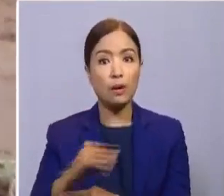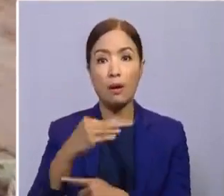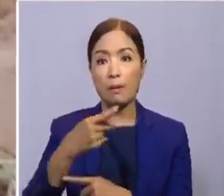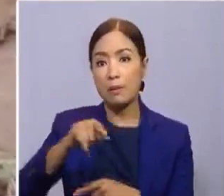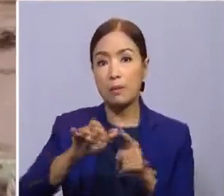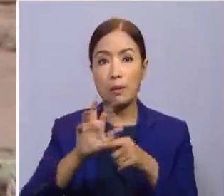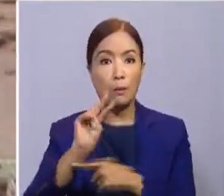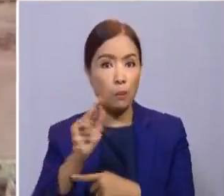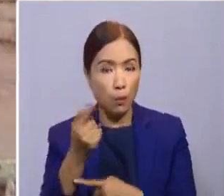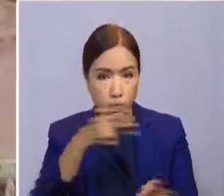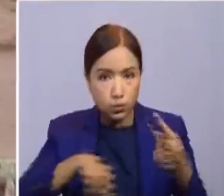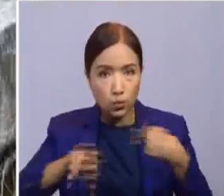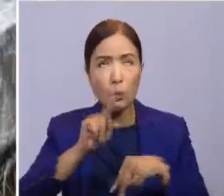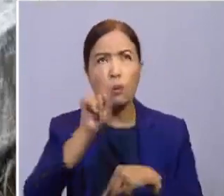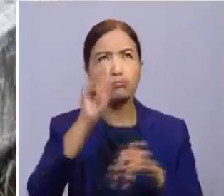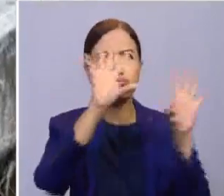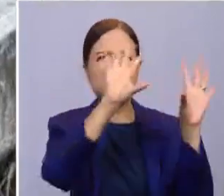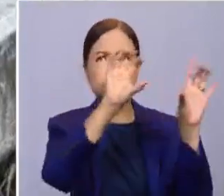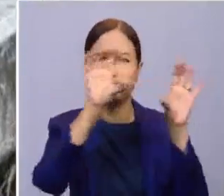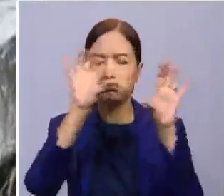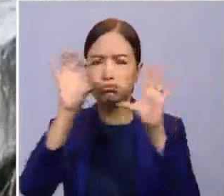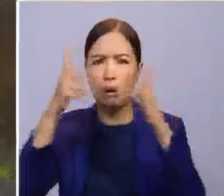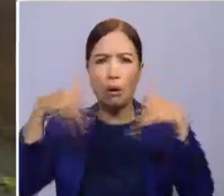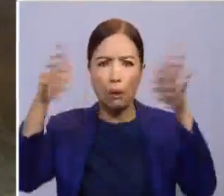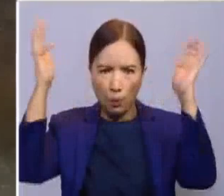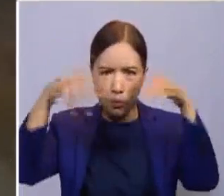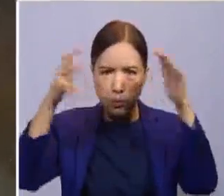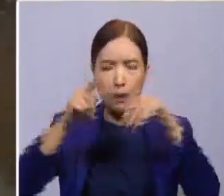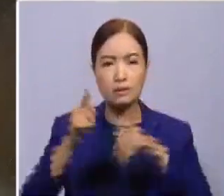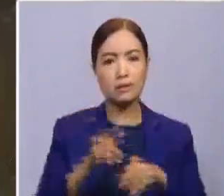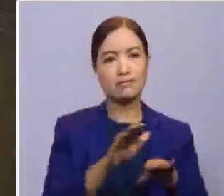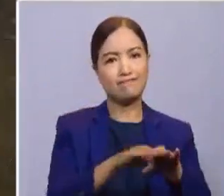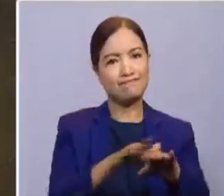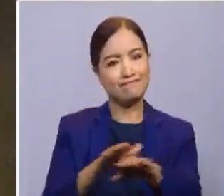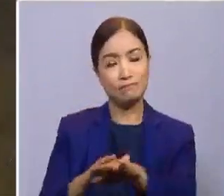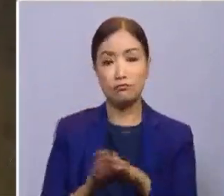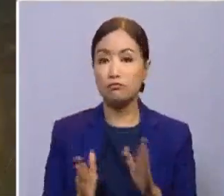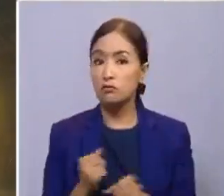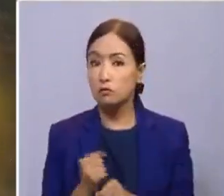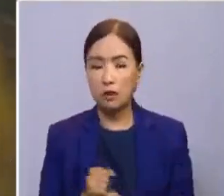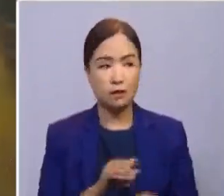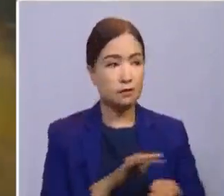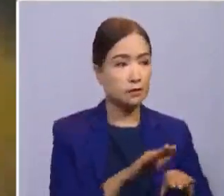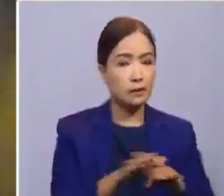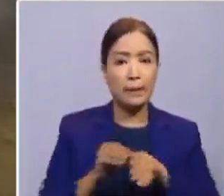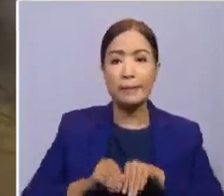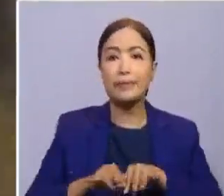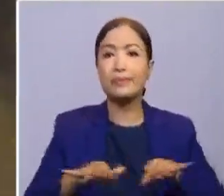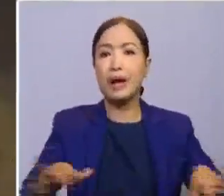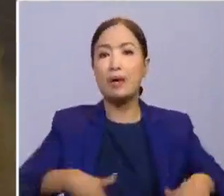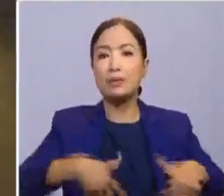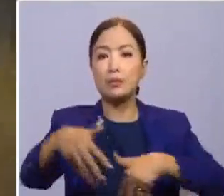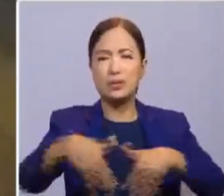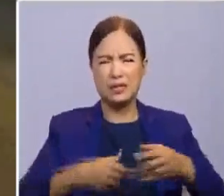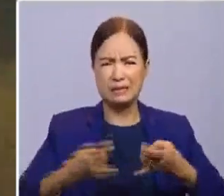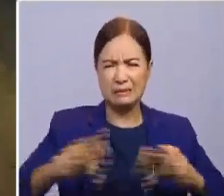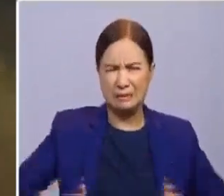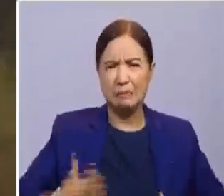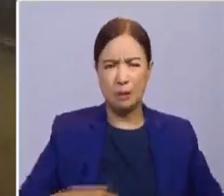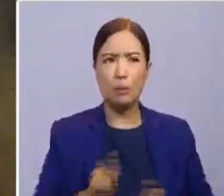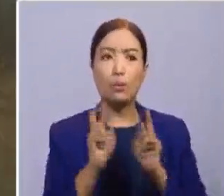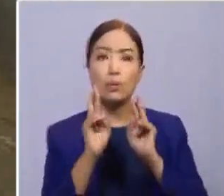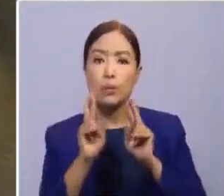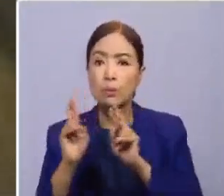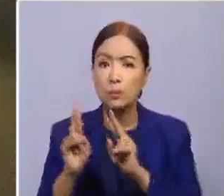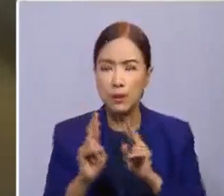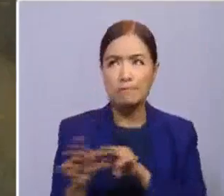ก็ยังตรวจพบกลุ่มฝนหนาแน่นอยู่ดังนั้นจึงต้องแจ้งเตือนไปยังเจ้าหน้าที่เพื่อให้แจ้งเตือนประชาชนในพื้นที่เสี่ยงให้เฝ้า